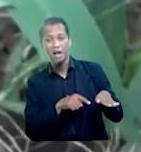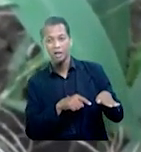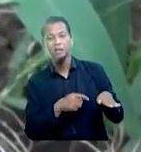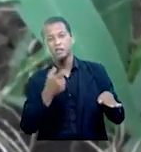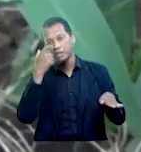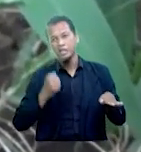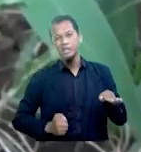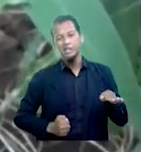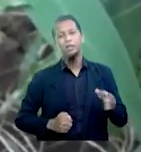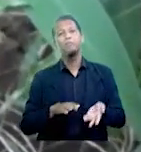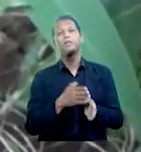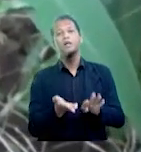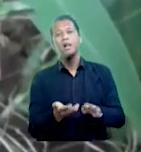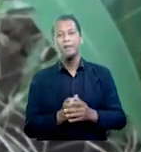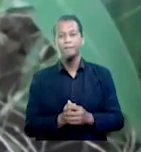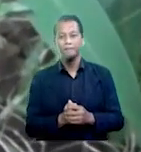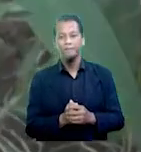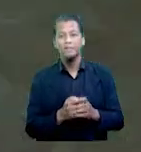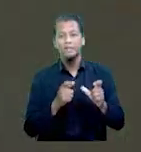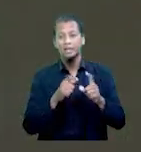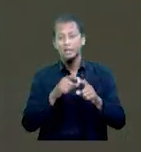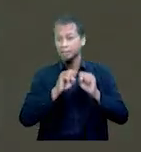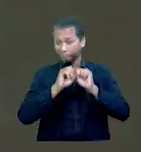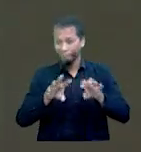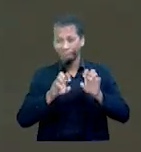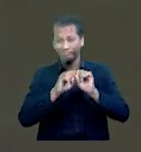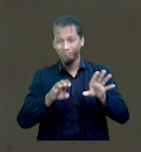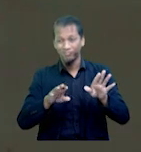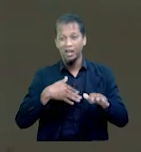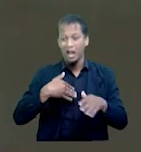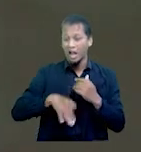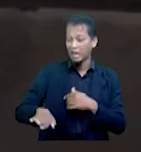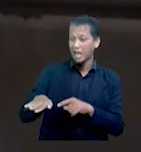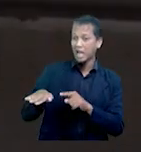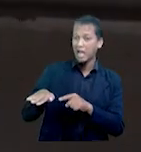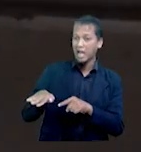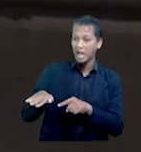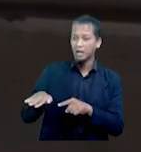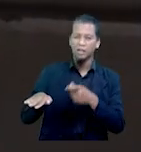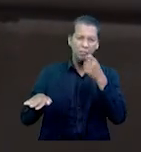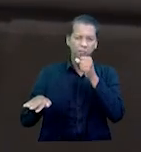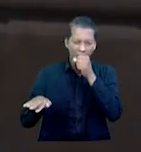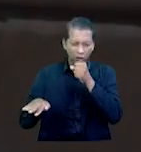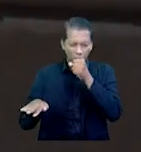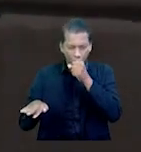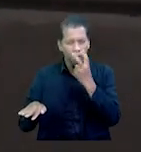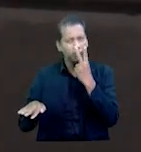Siti Aisyah menjelaskan kasusnya berawal saat anak bungsu dari 3 bersaudara ini mengalami batuk pilek selama 4 hari.